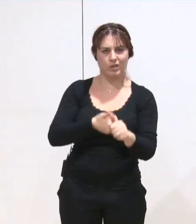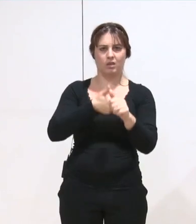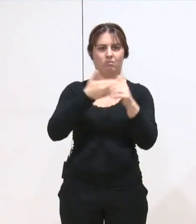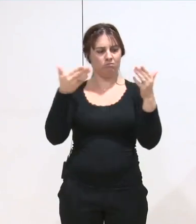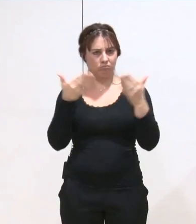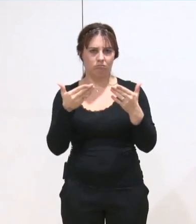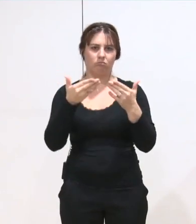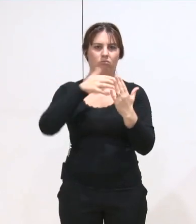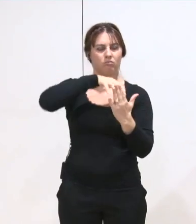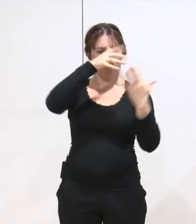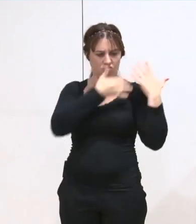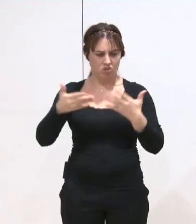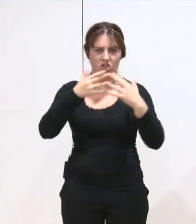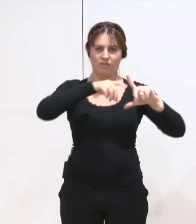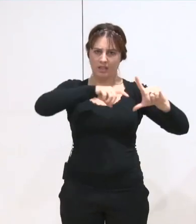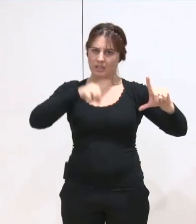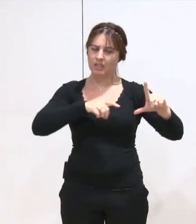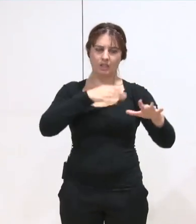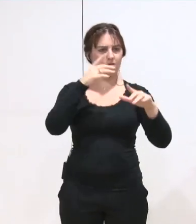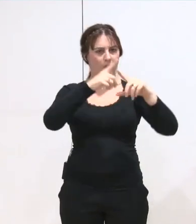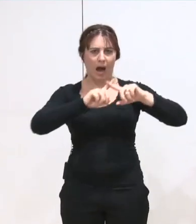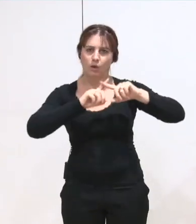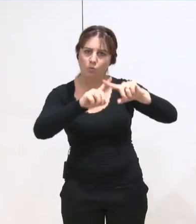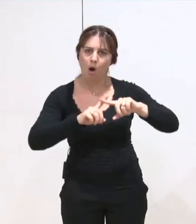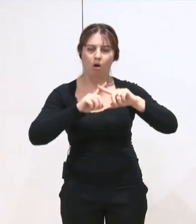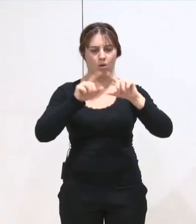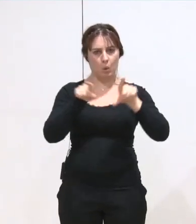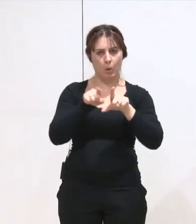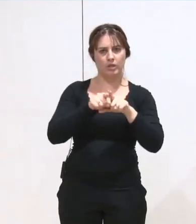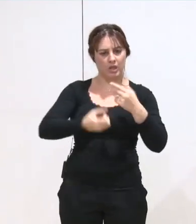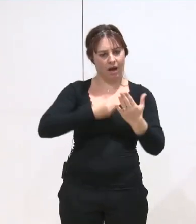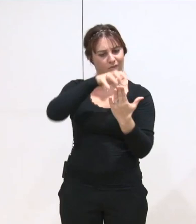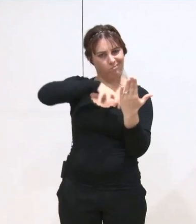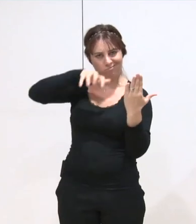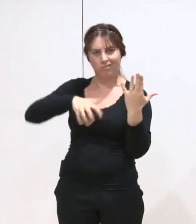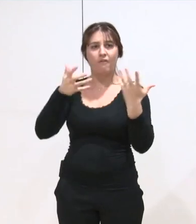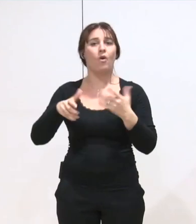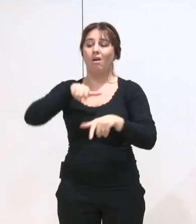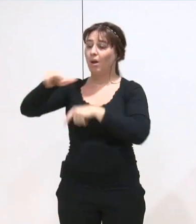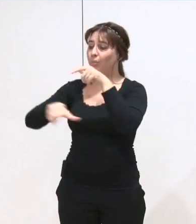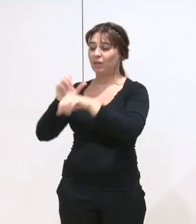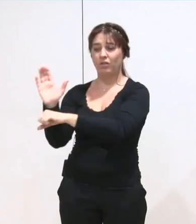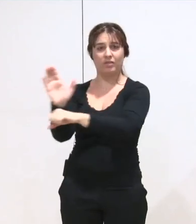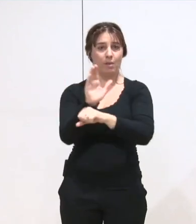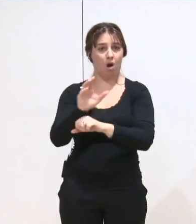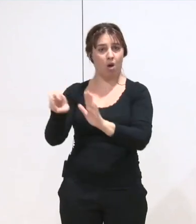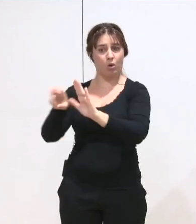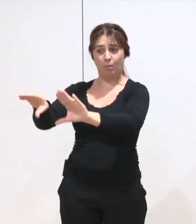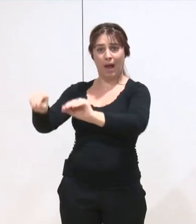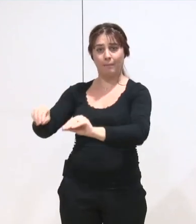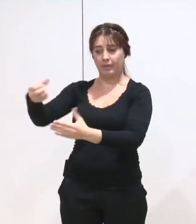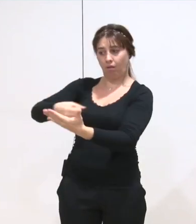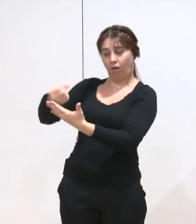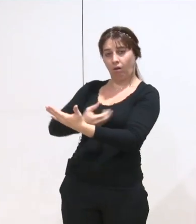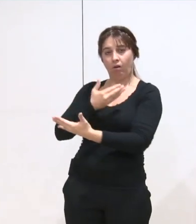rapports officiels, des propositions argumentées, à des témoignages aussi concrets de Grenoblois. Cette question vous ayant été remise